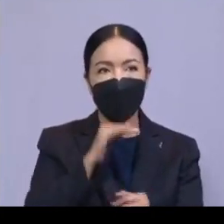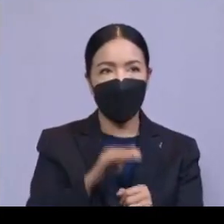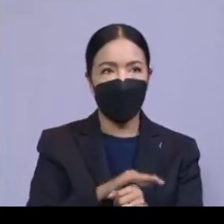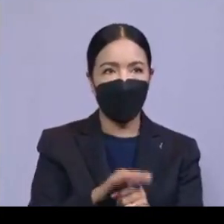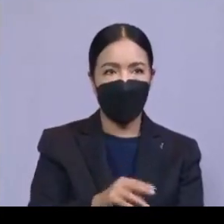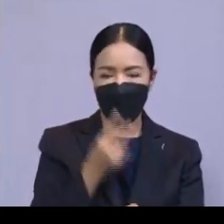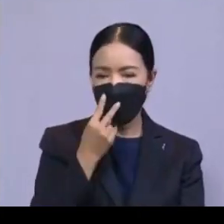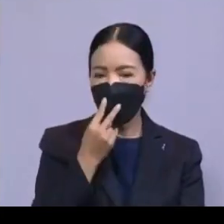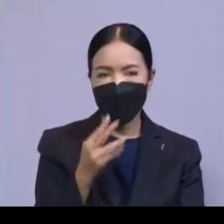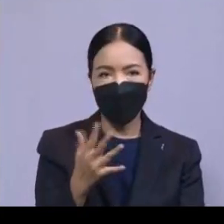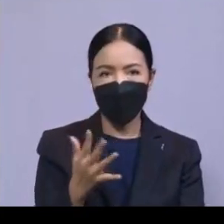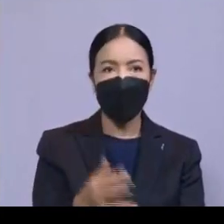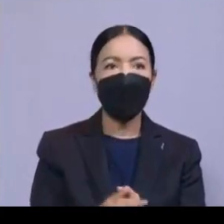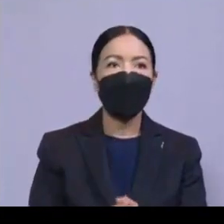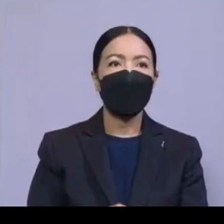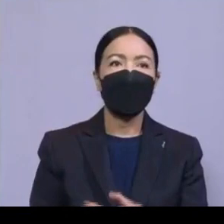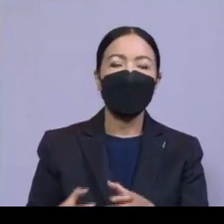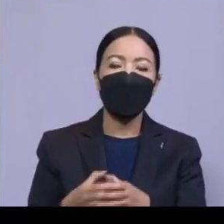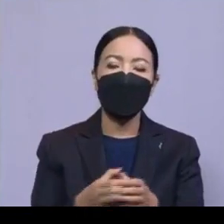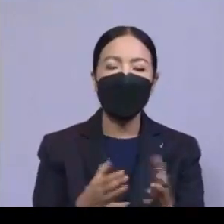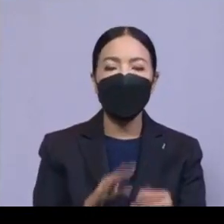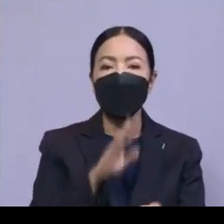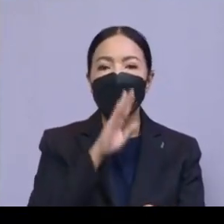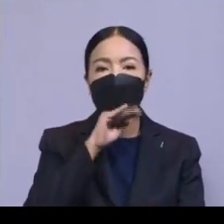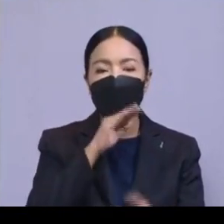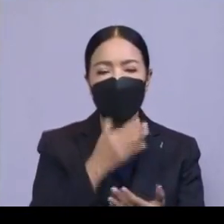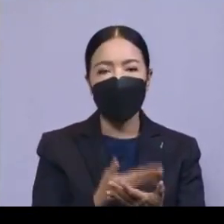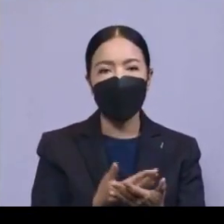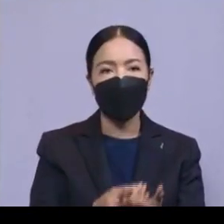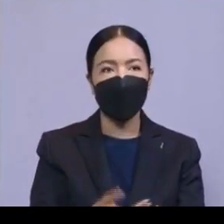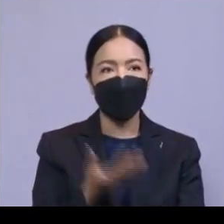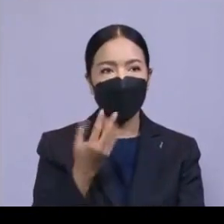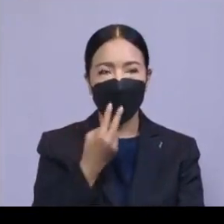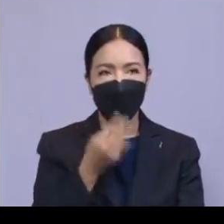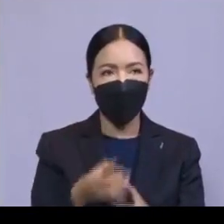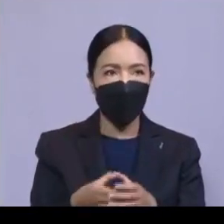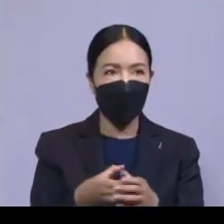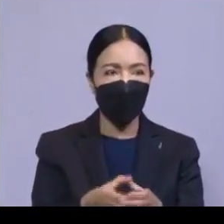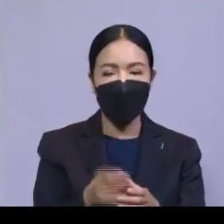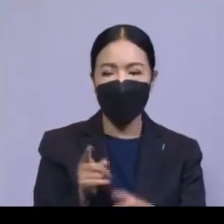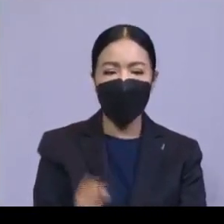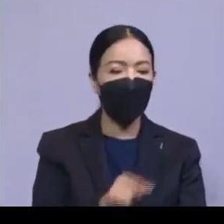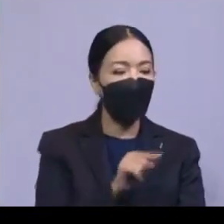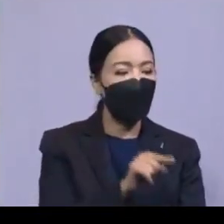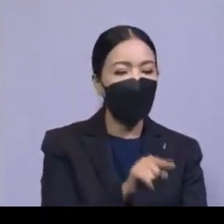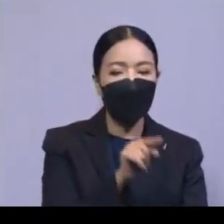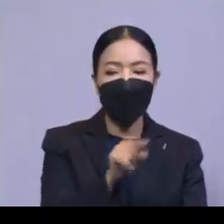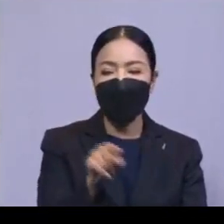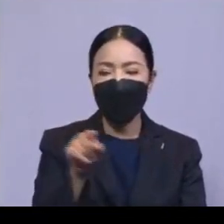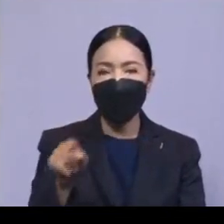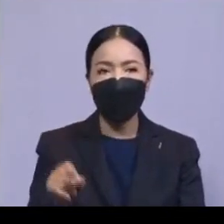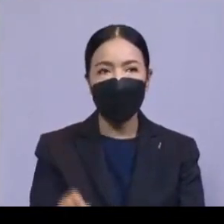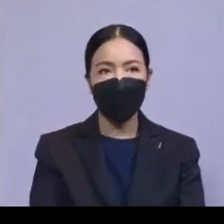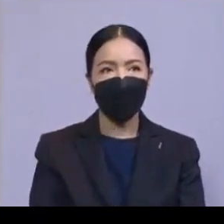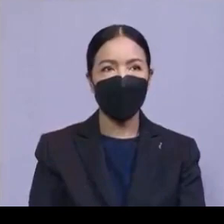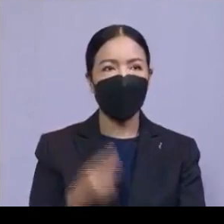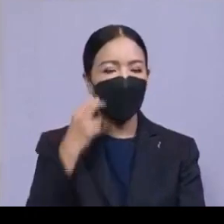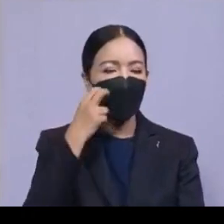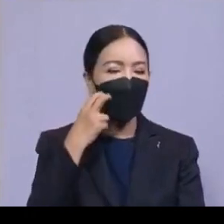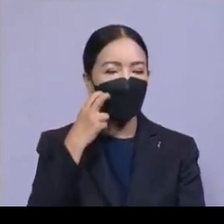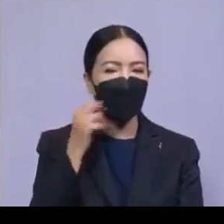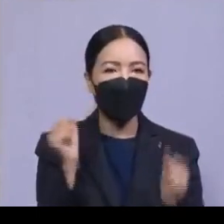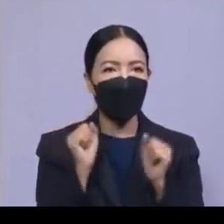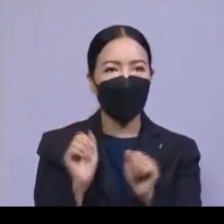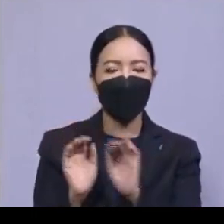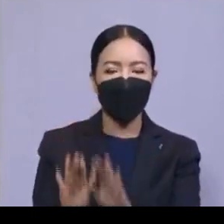เราไม่เห็นภาพลักษณะแบบนี้เราพูดก็ได้พอราคาหมูแพง popperเราไปเจอที่นั่นที่นี่มีการแบบแช่กันไว้เป็น